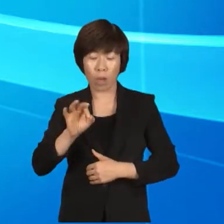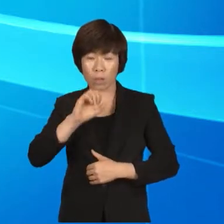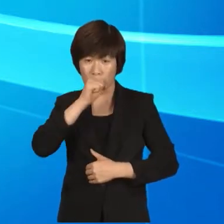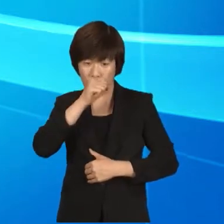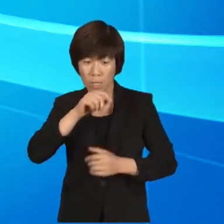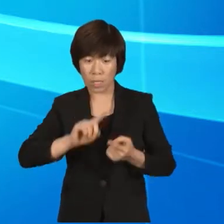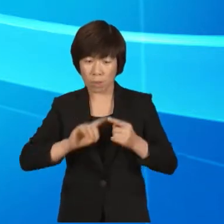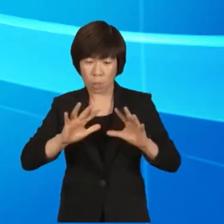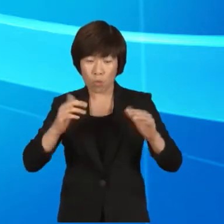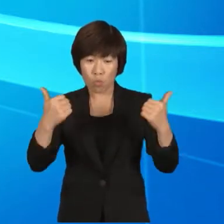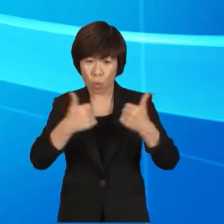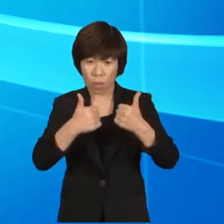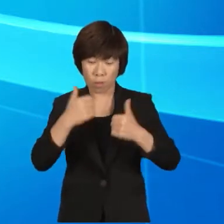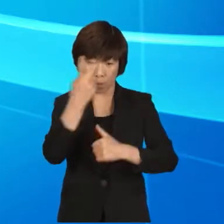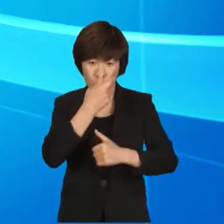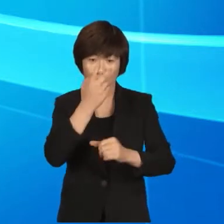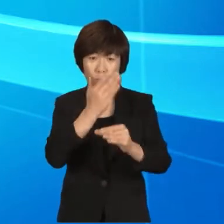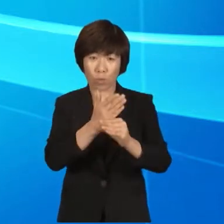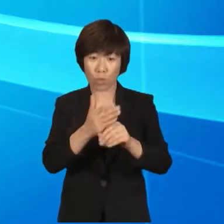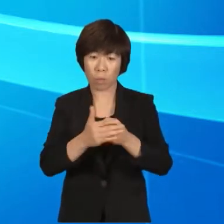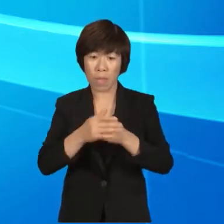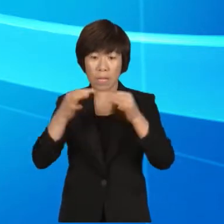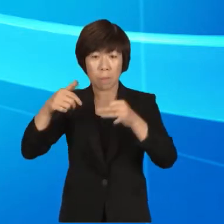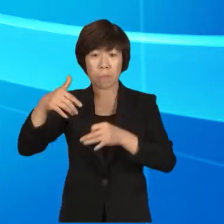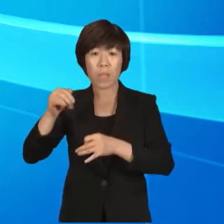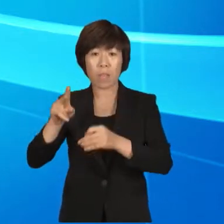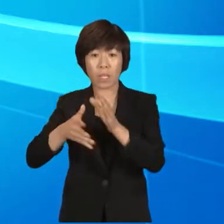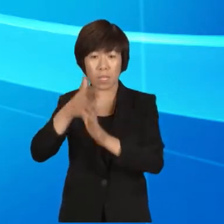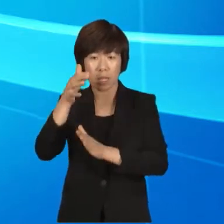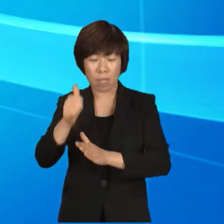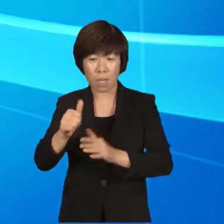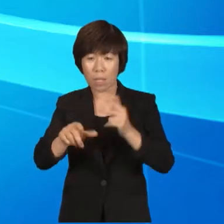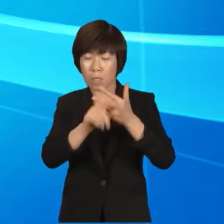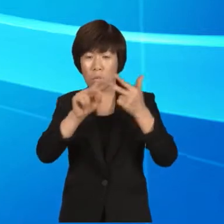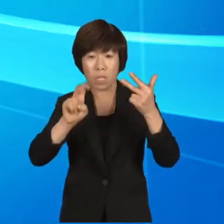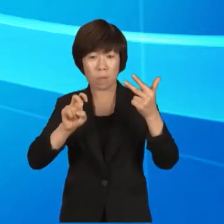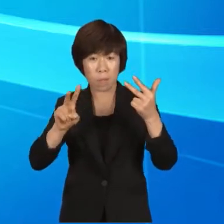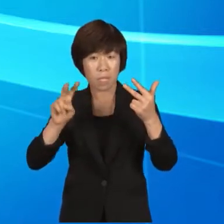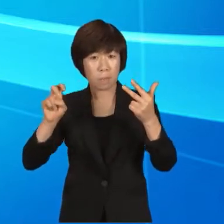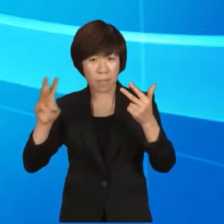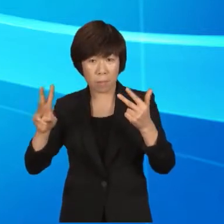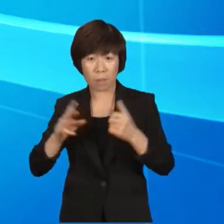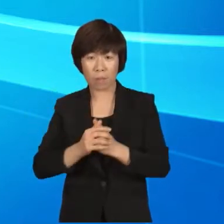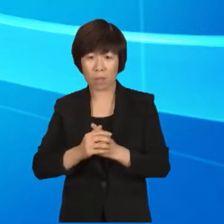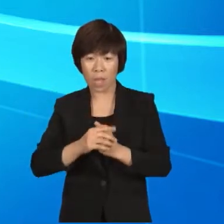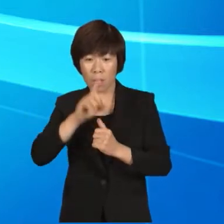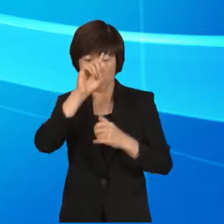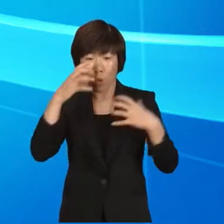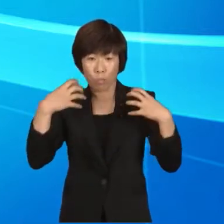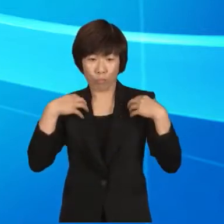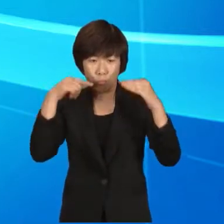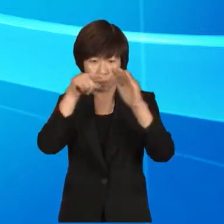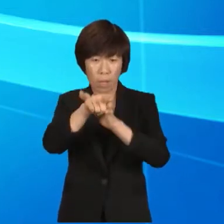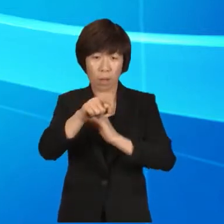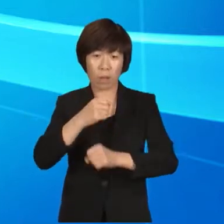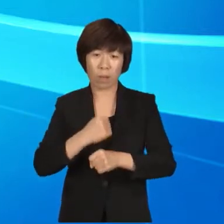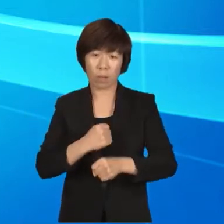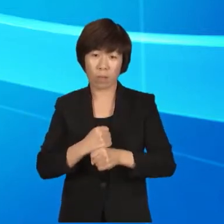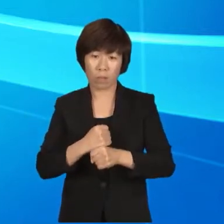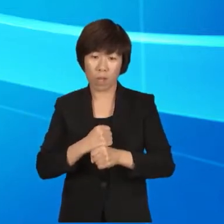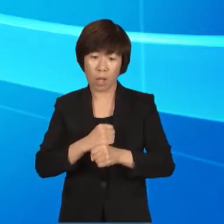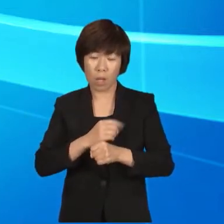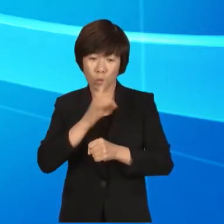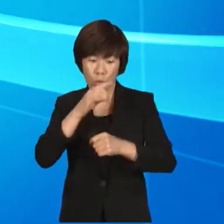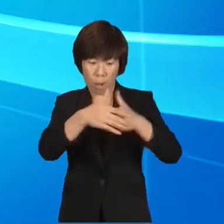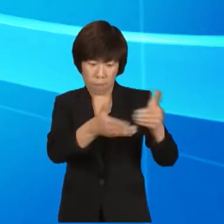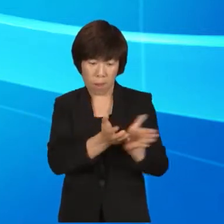가운데 김기현 시장이 지난 7월 22일과 23일 양일간 중앙정부 청사를 방문해 중앙부처별